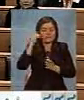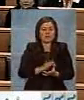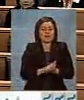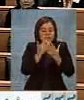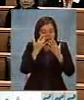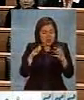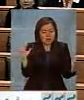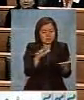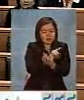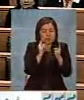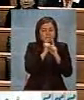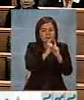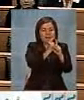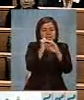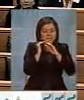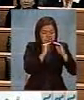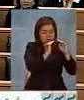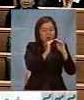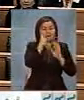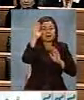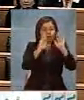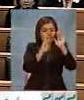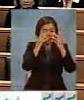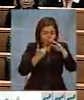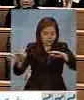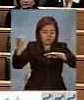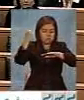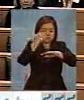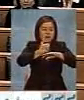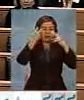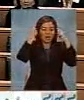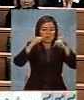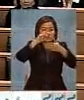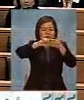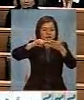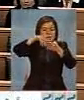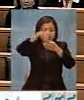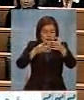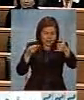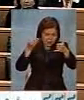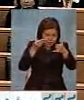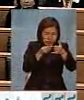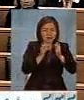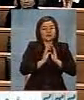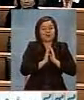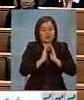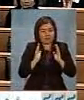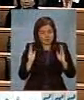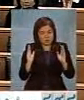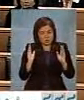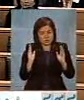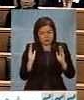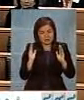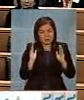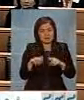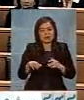เมืองเราเป็นประชาธิปไตยเรามีนายกรัฐมนตรีที่มาจากการเลือกตั้งต้องขอบคุณประเท